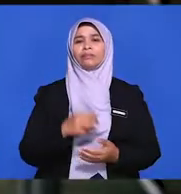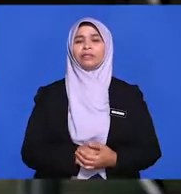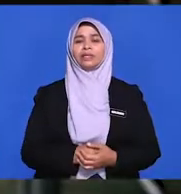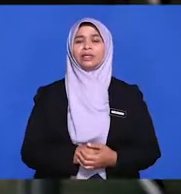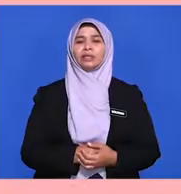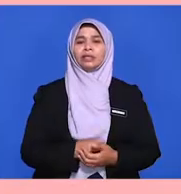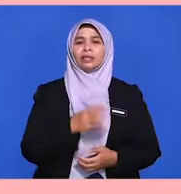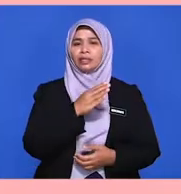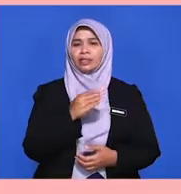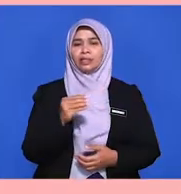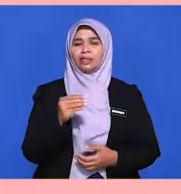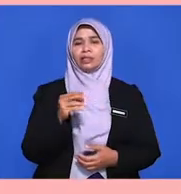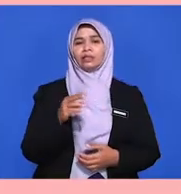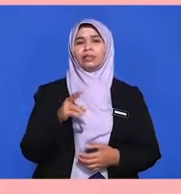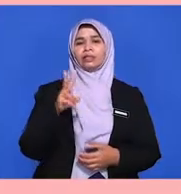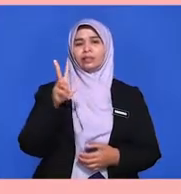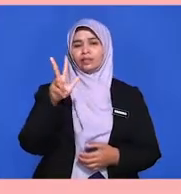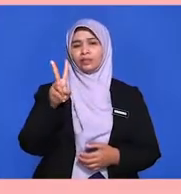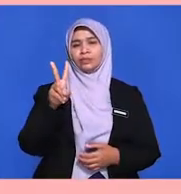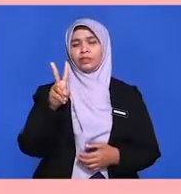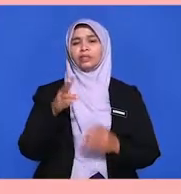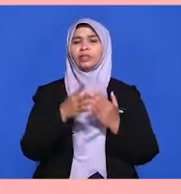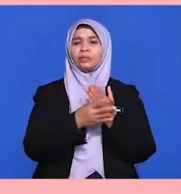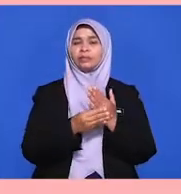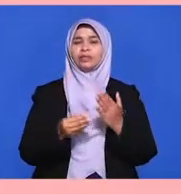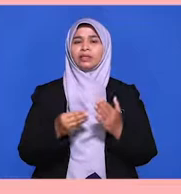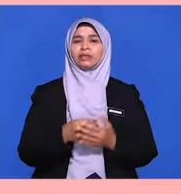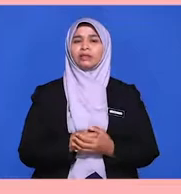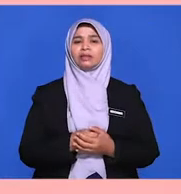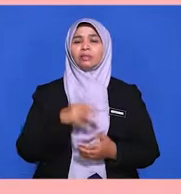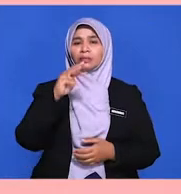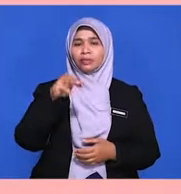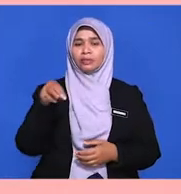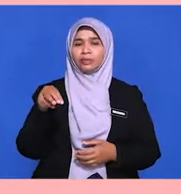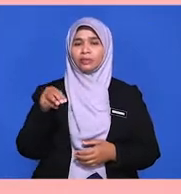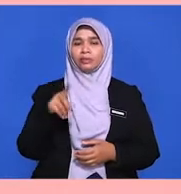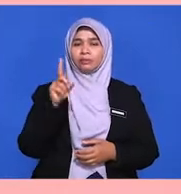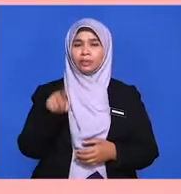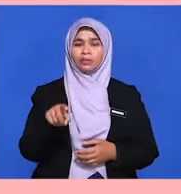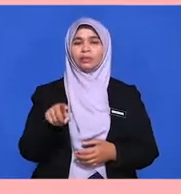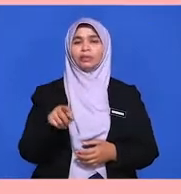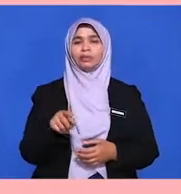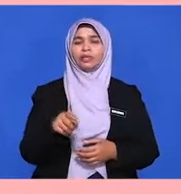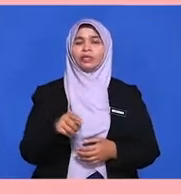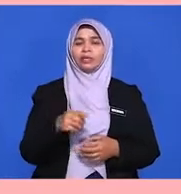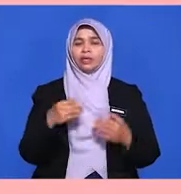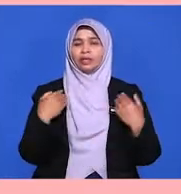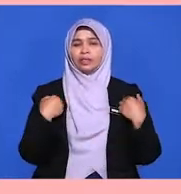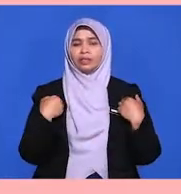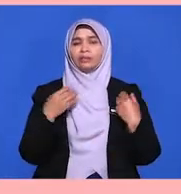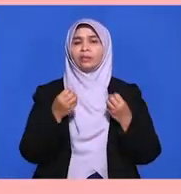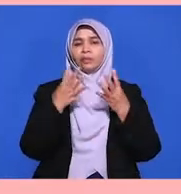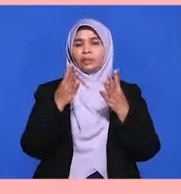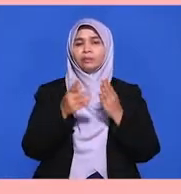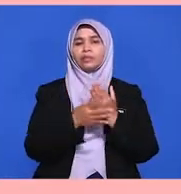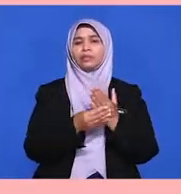Manakala, bagi aspek kemahiran pula, murid-murid perlu mempunyai beberapa